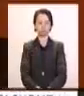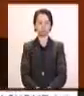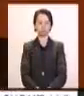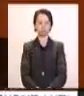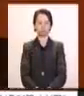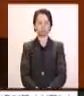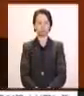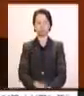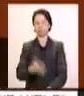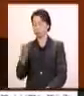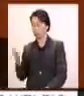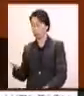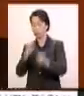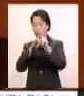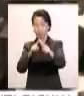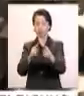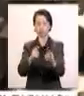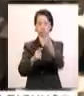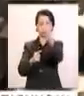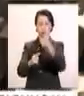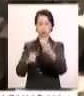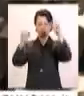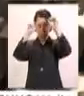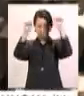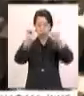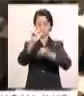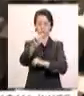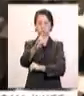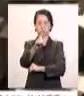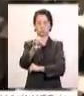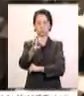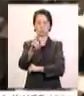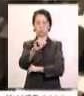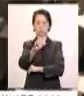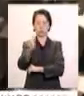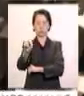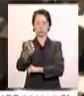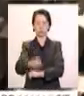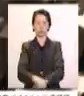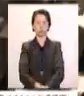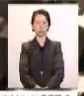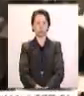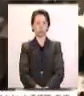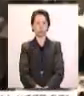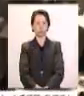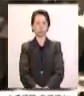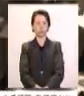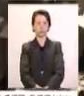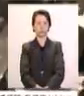Saya rasa beliau menjawab pertanyaan Senator Adrian Bani Lasimbang.